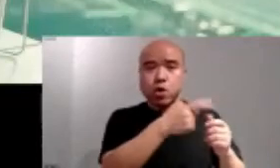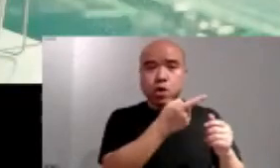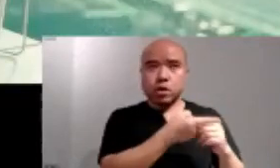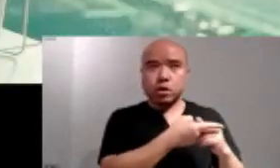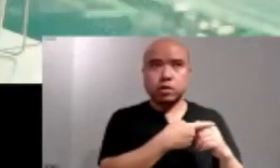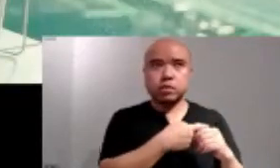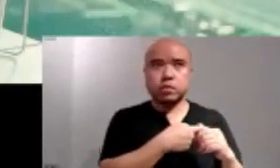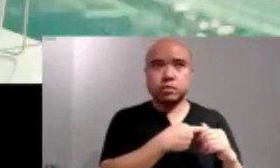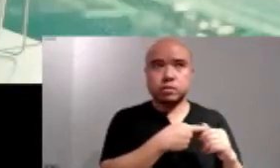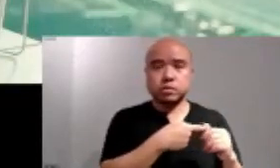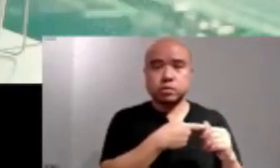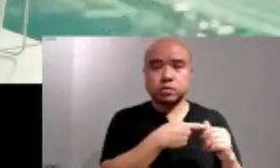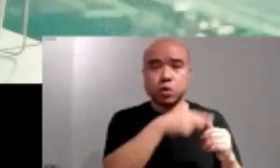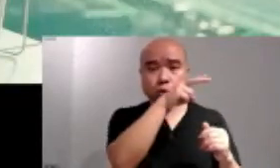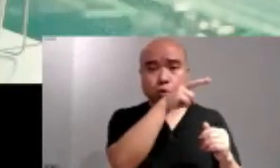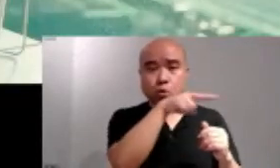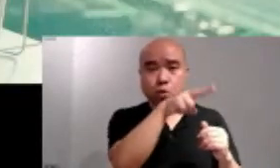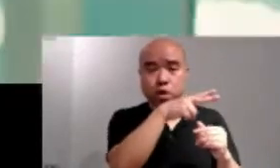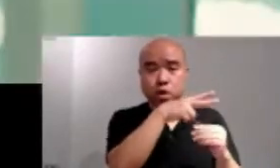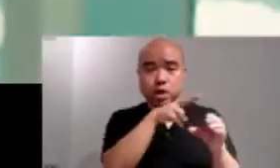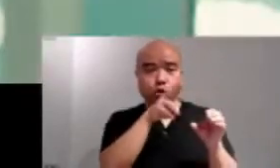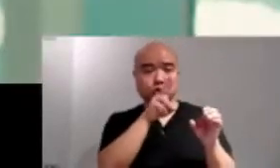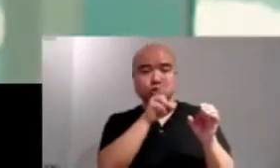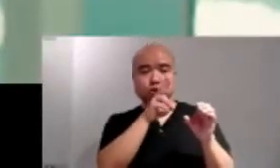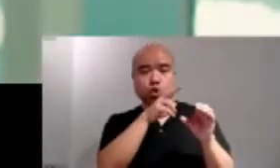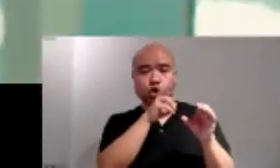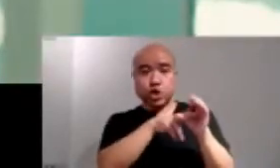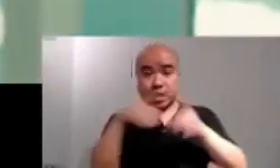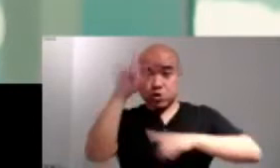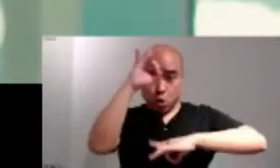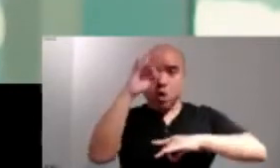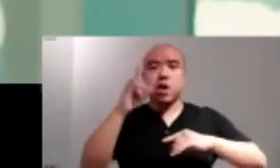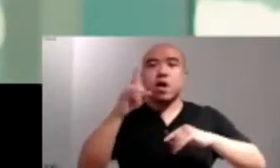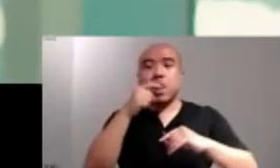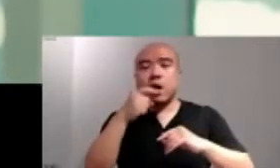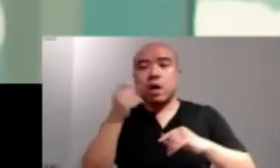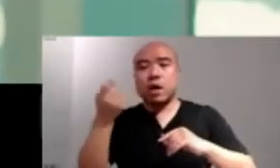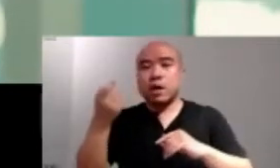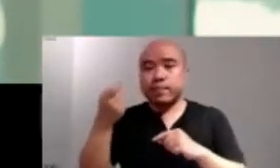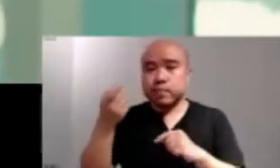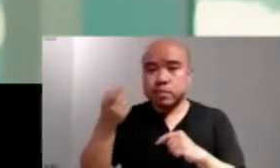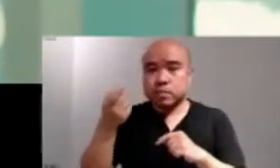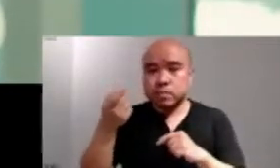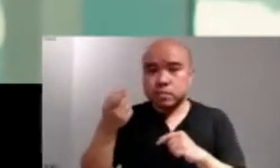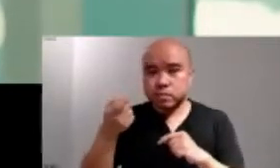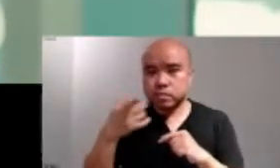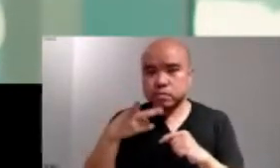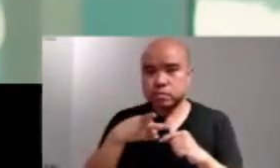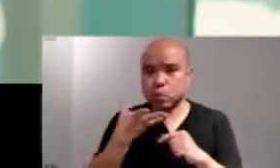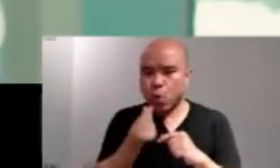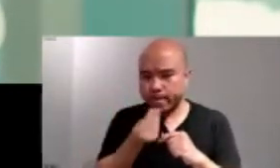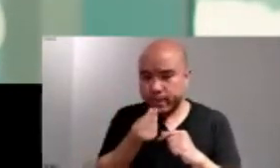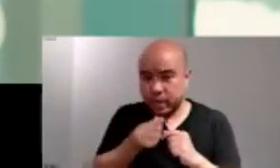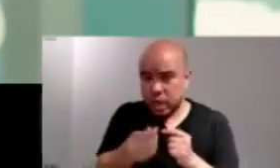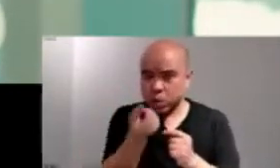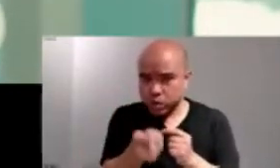了一个拉萨的盲童中心。原来我只要捐少少钱俾佢哋，讲紧可能几千蚊嘅港纸，就